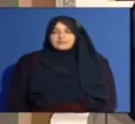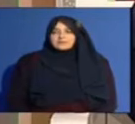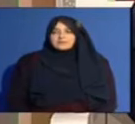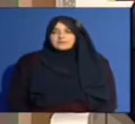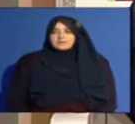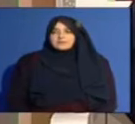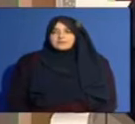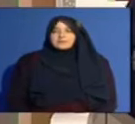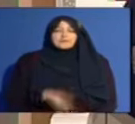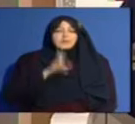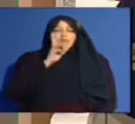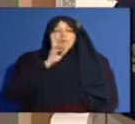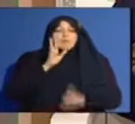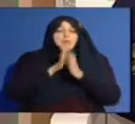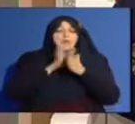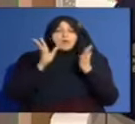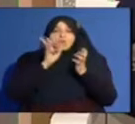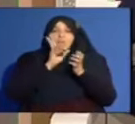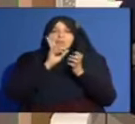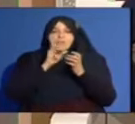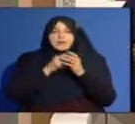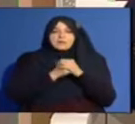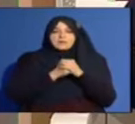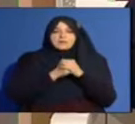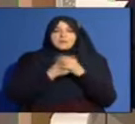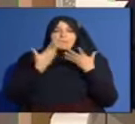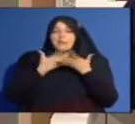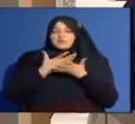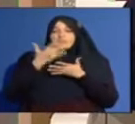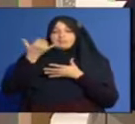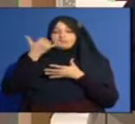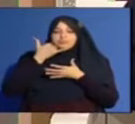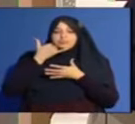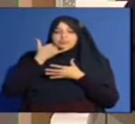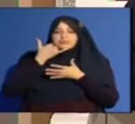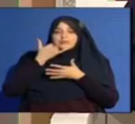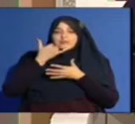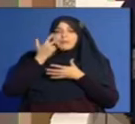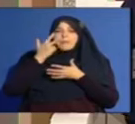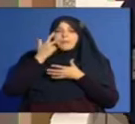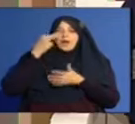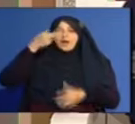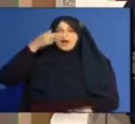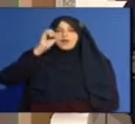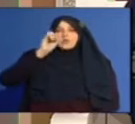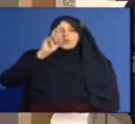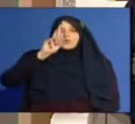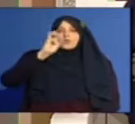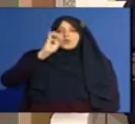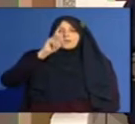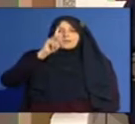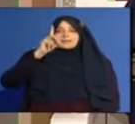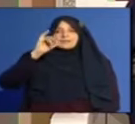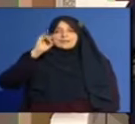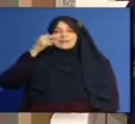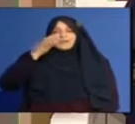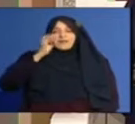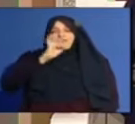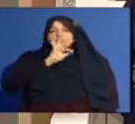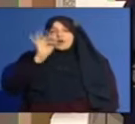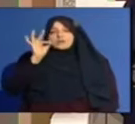مشكلة سركي. مشكلة. نعم. نعم. مشكلة كبيرة. نعم. إذا نأخذ اتصال من أبو نور الدين من فرنسا. السلام عليكم أخي